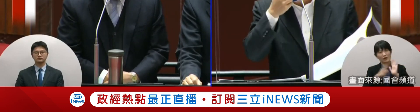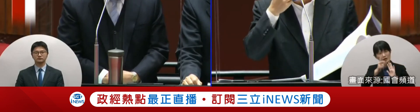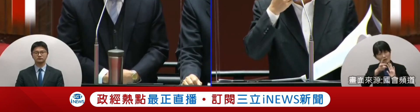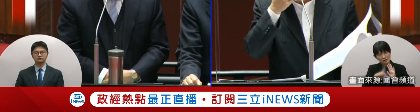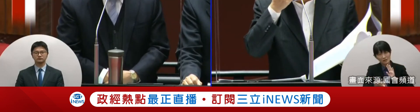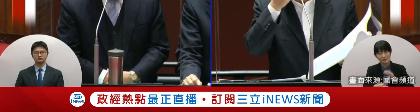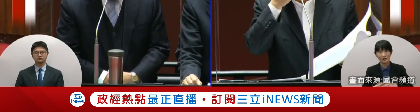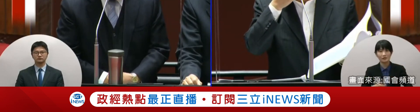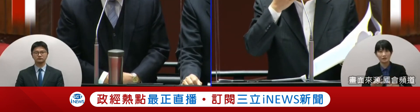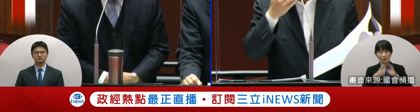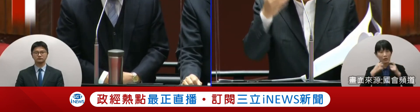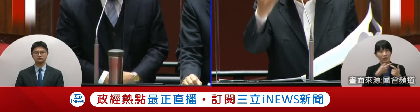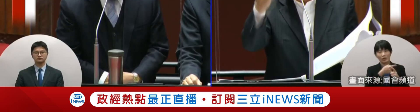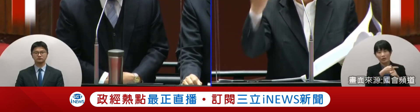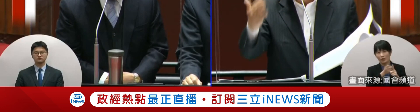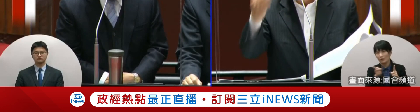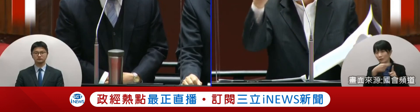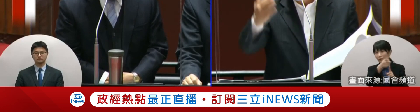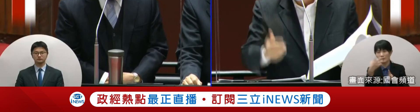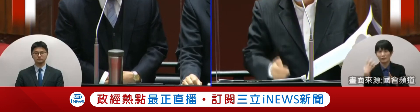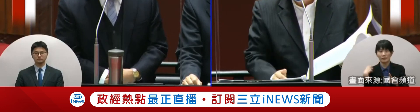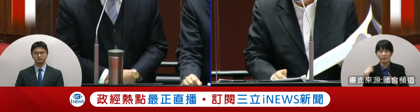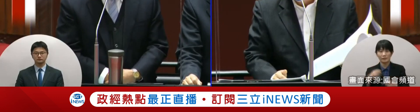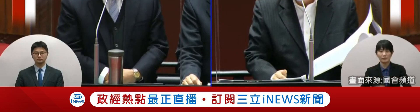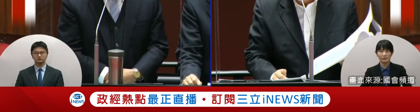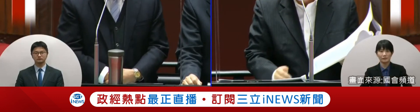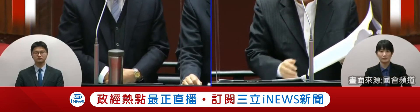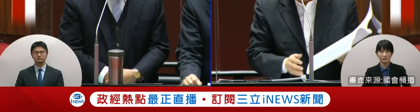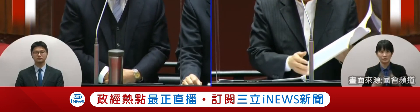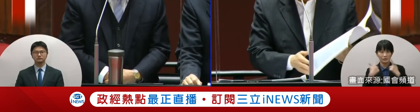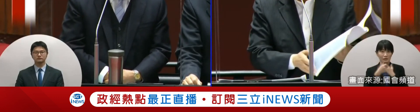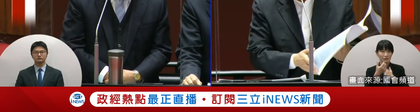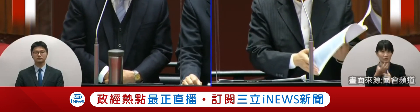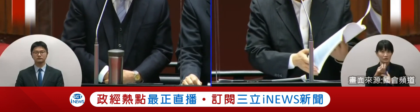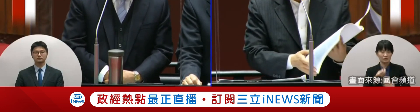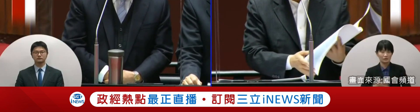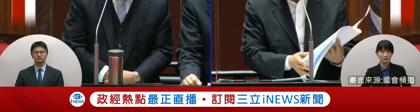还在跟我讲这个部分，你怎么回答我问你的问题？